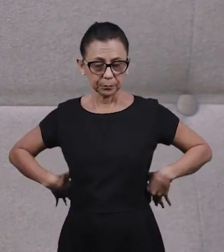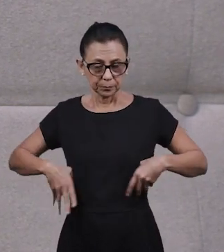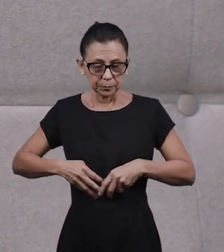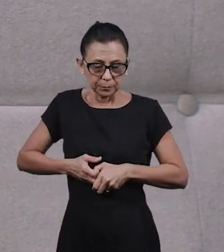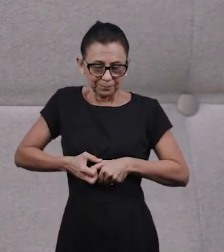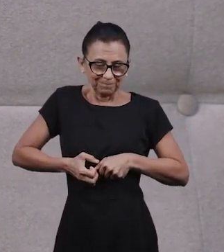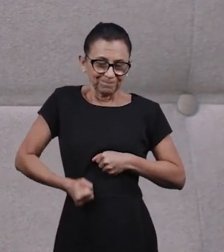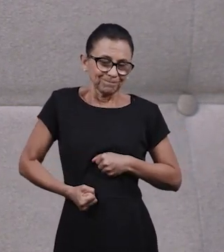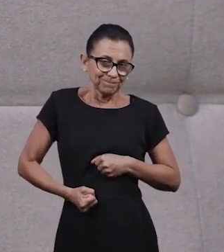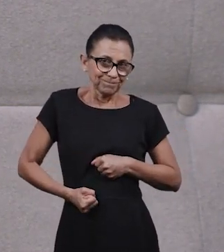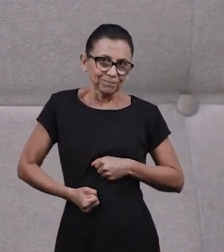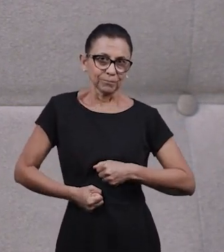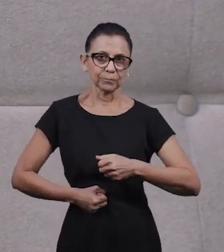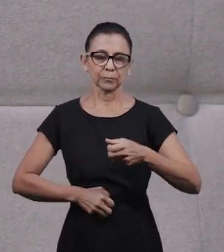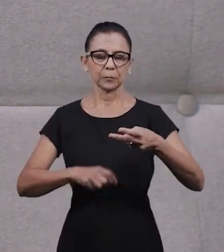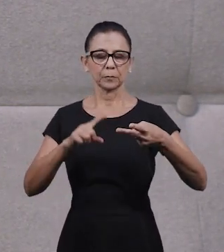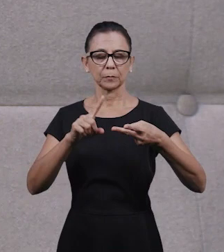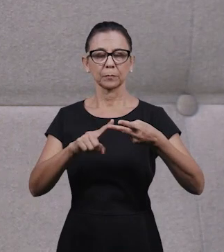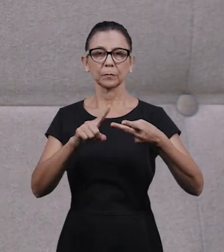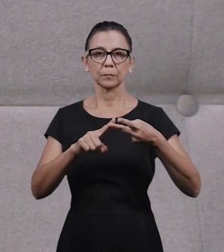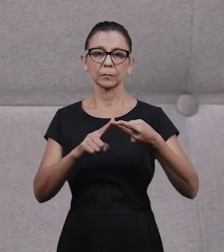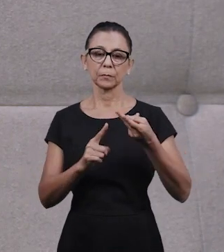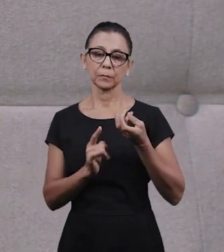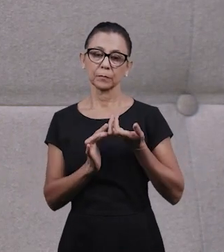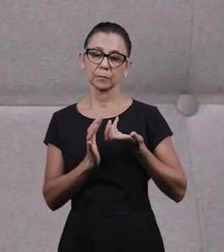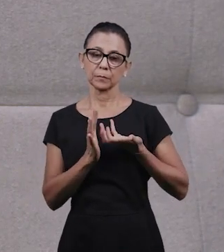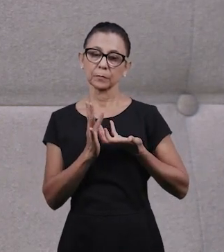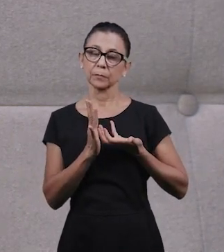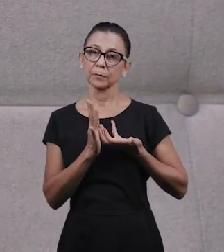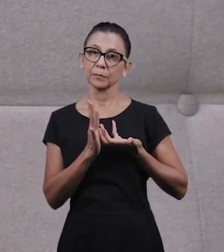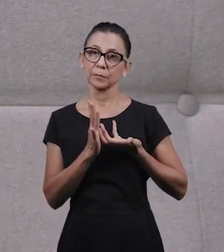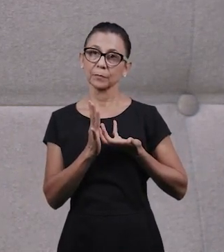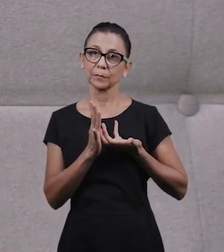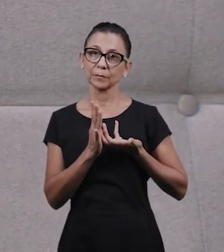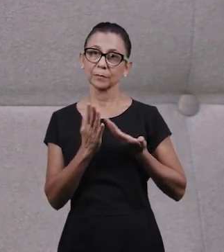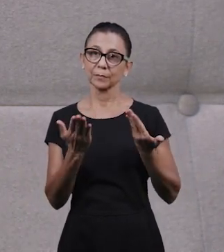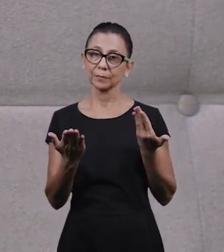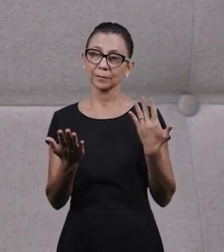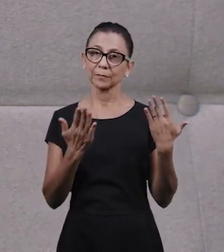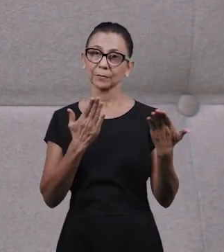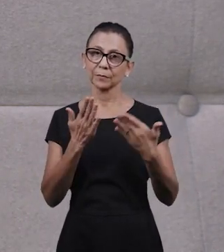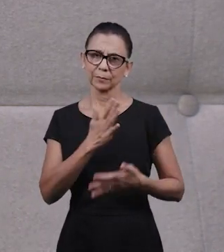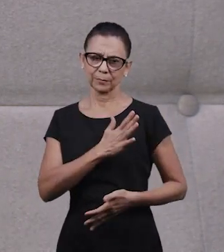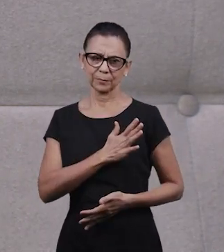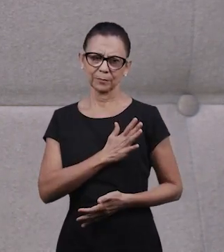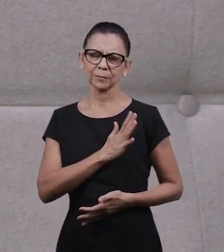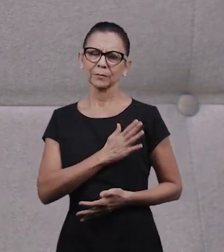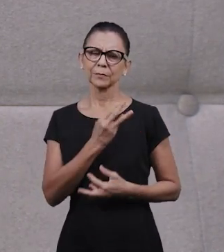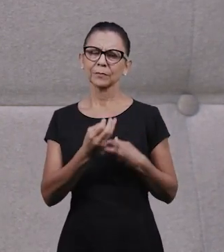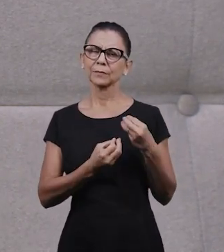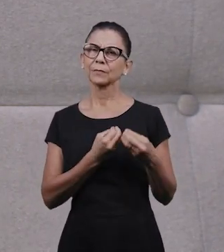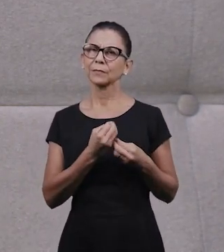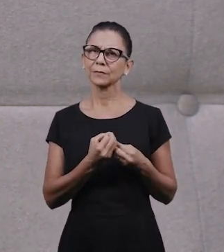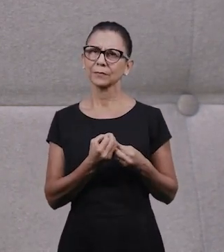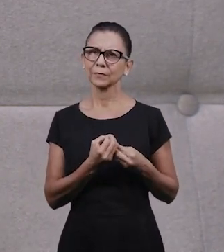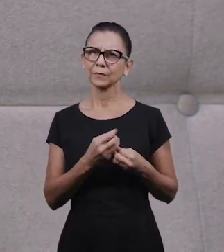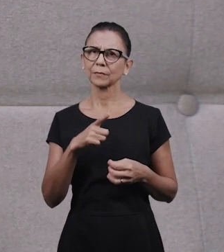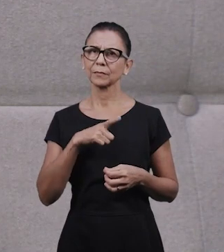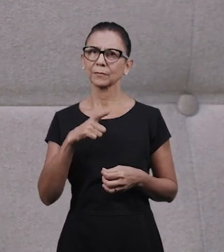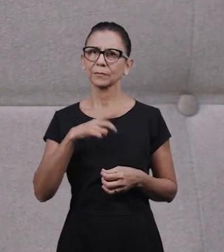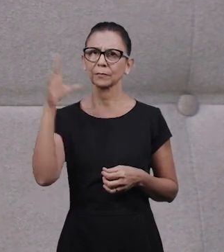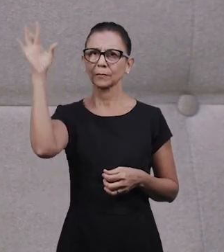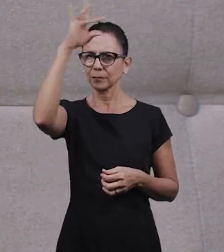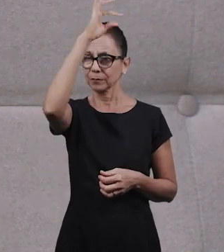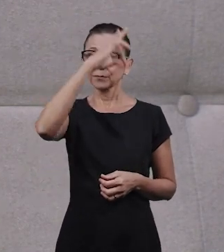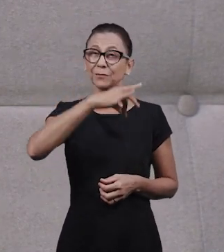Est-ce que ma lampe est allumée? Votre cœur est allumé? Car cela fait partie de la